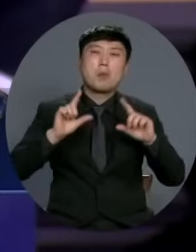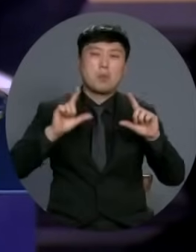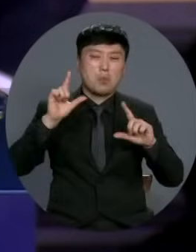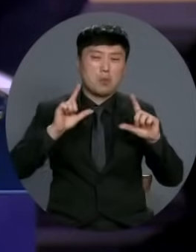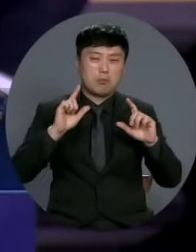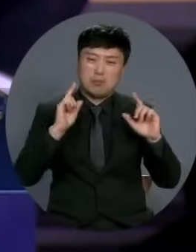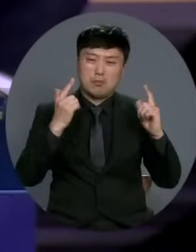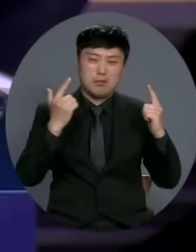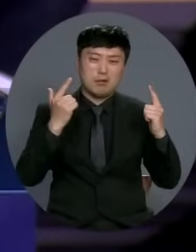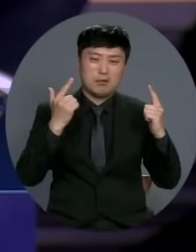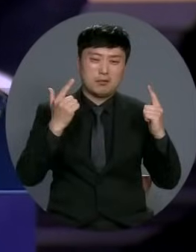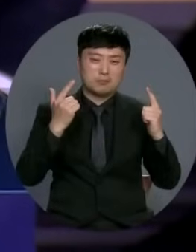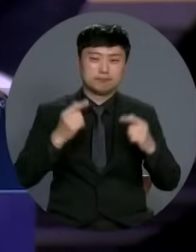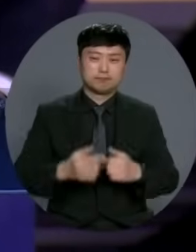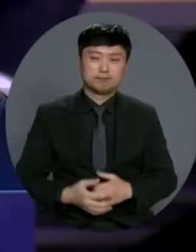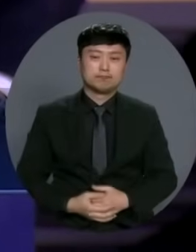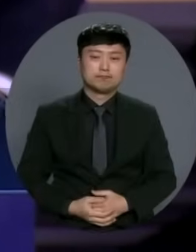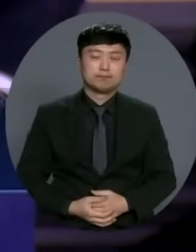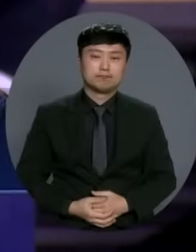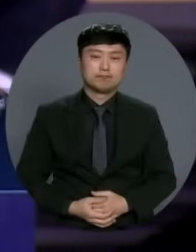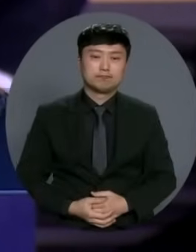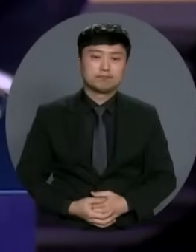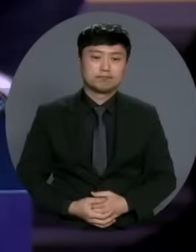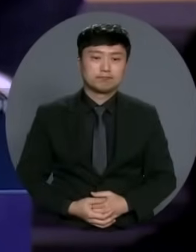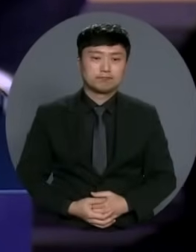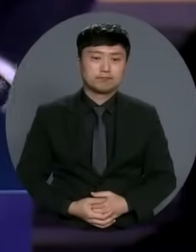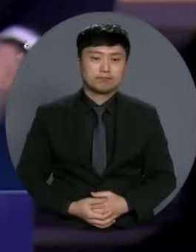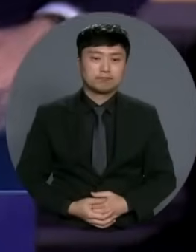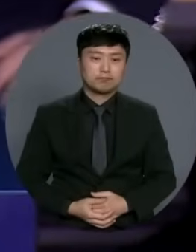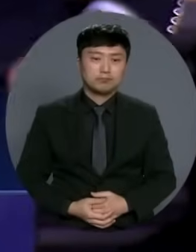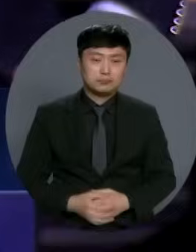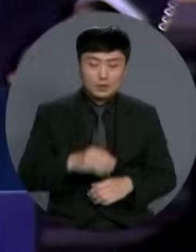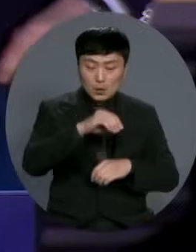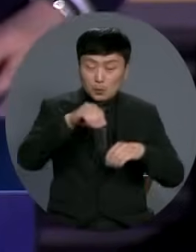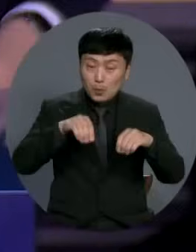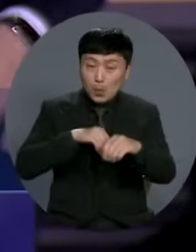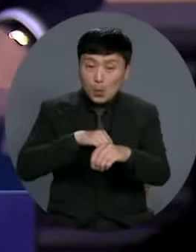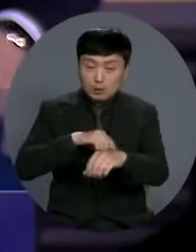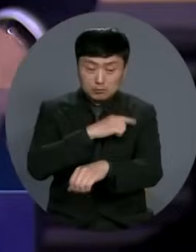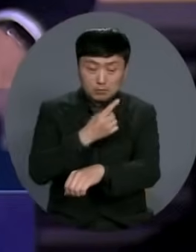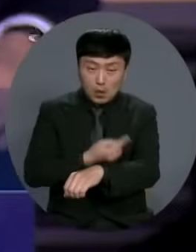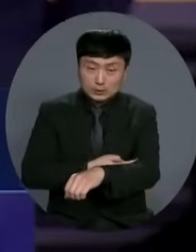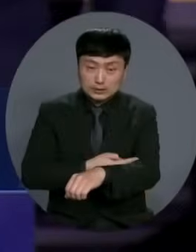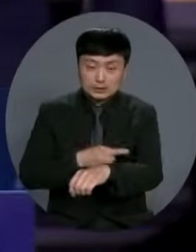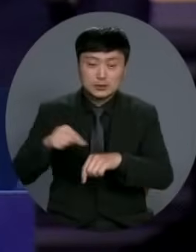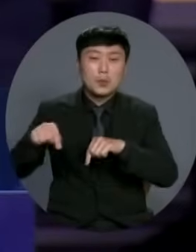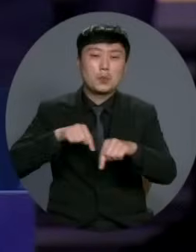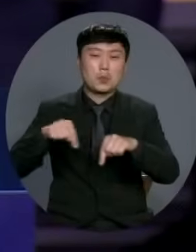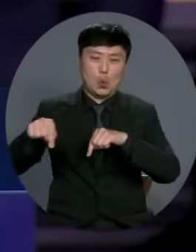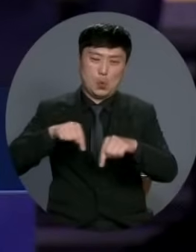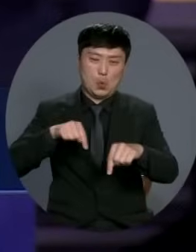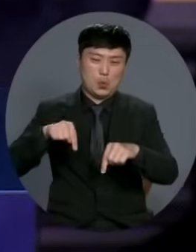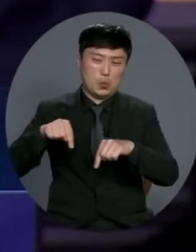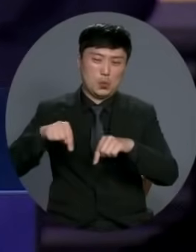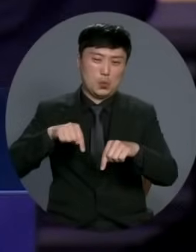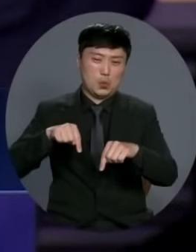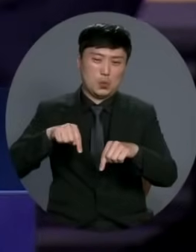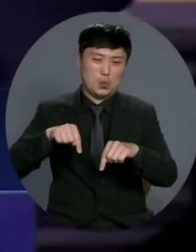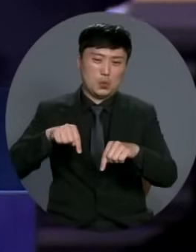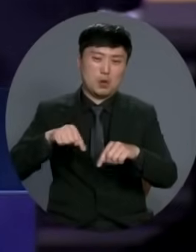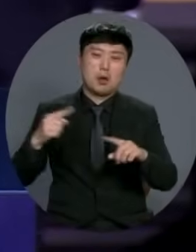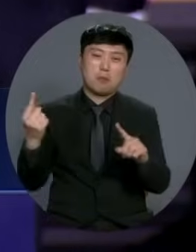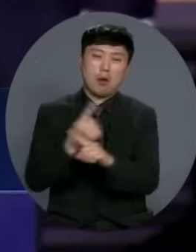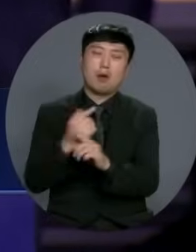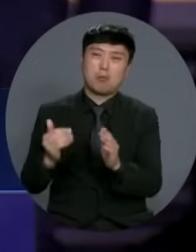허영심 섞인 주인의식이 아닙니다. 오히려 왜 바라던 정권 교체를